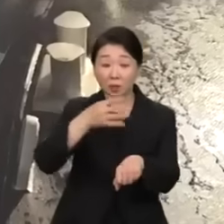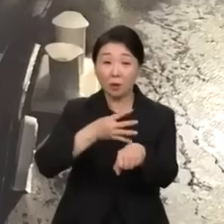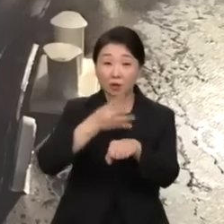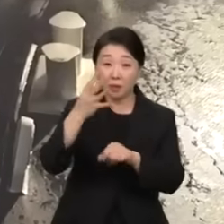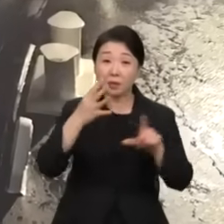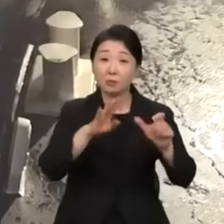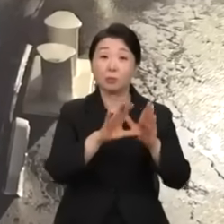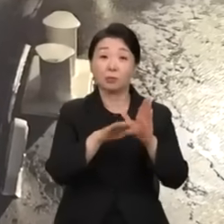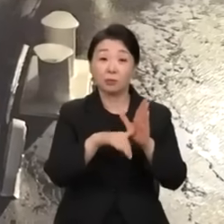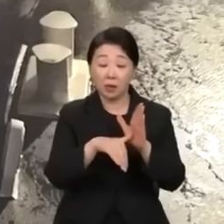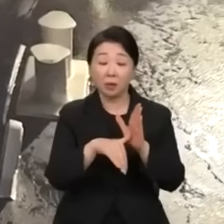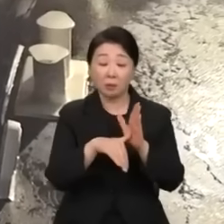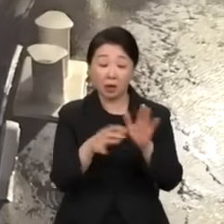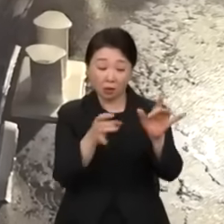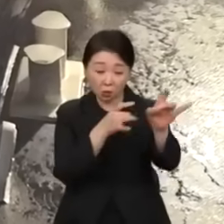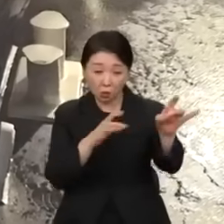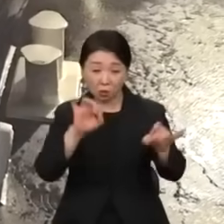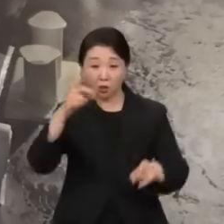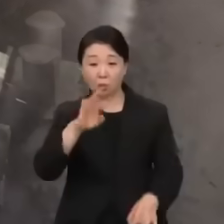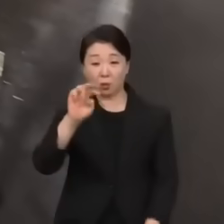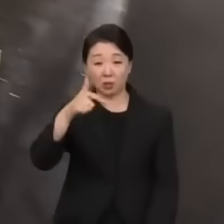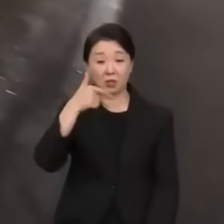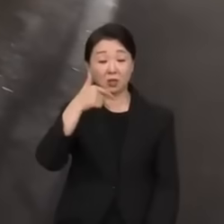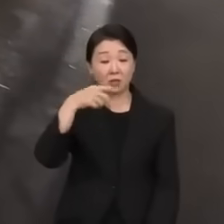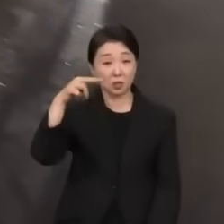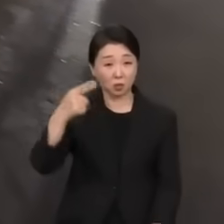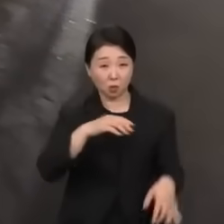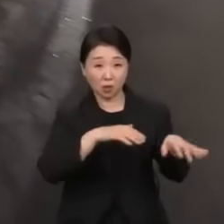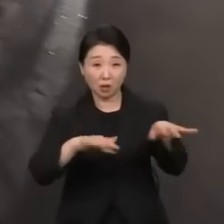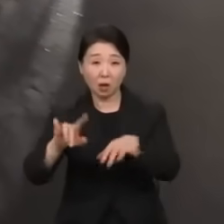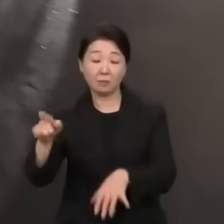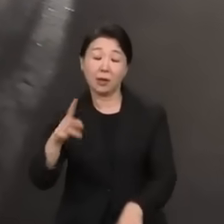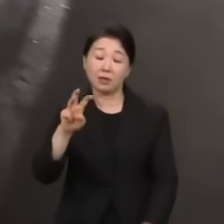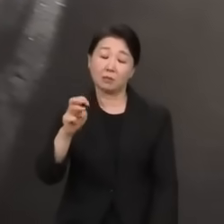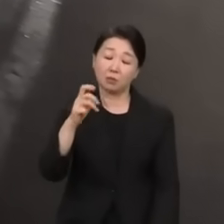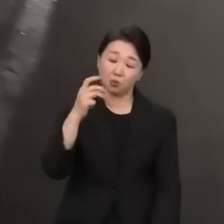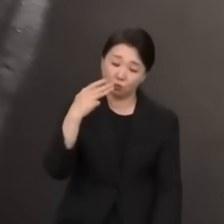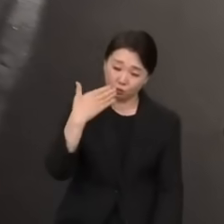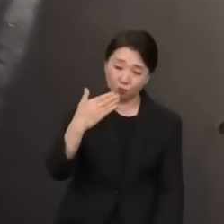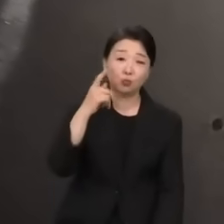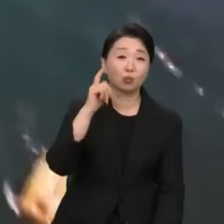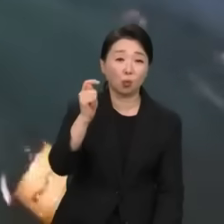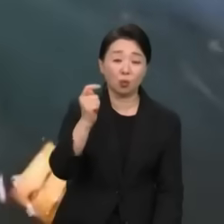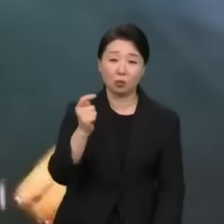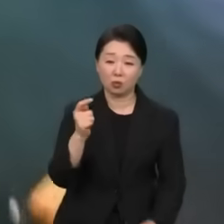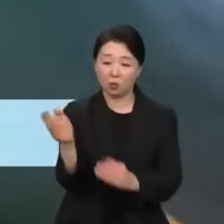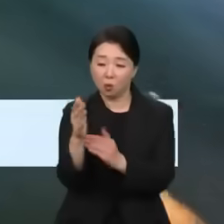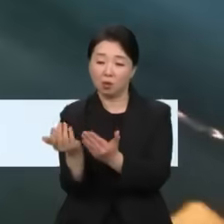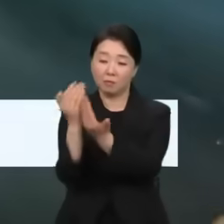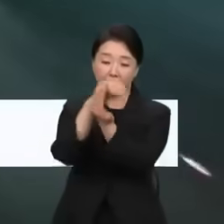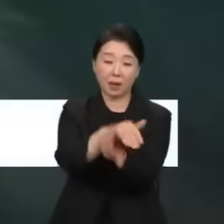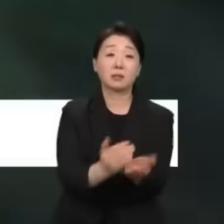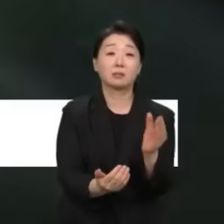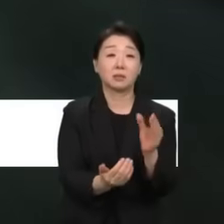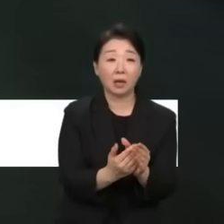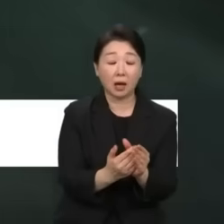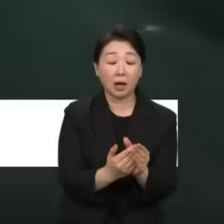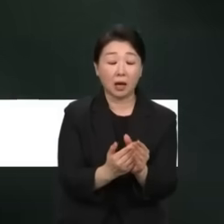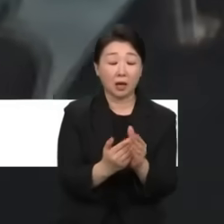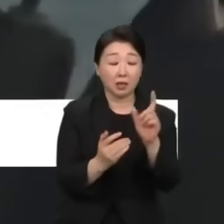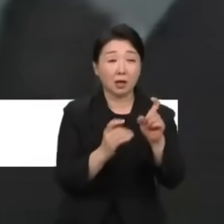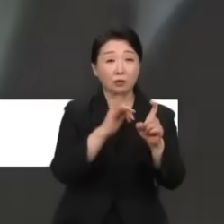욕지도 남쪽 10km 바다에서 139톤급 고깃배가 침몰했습니다. 선원 11명 가운데 1명이